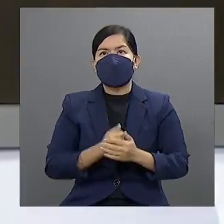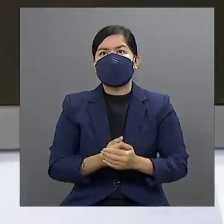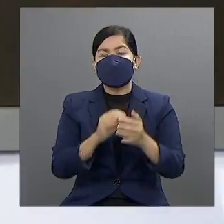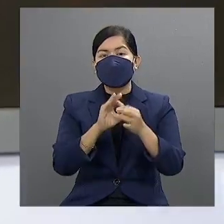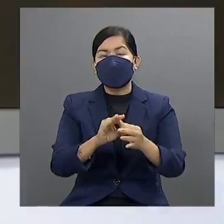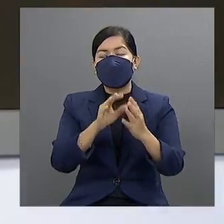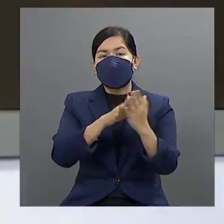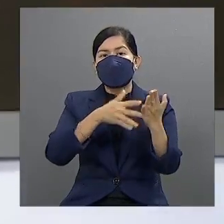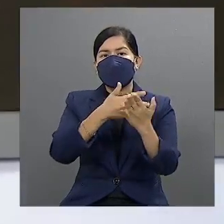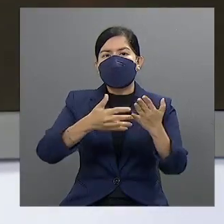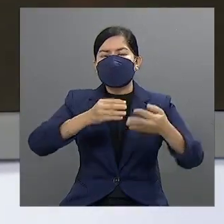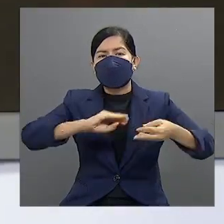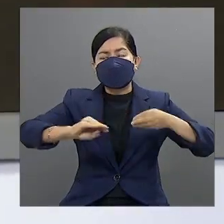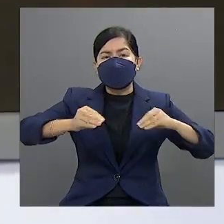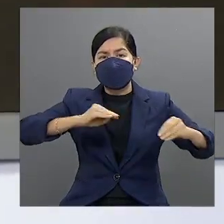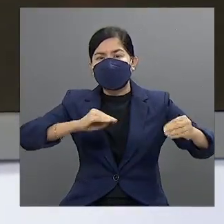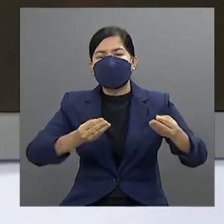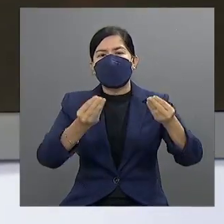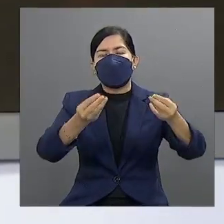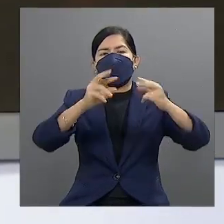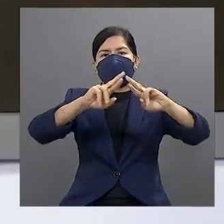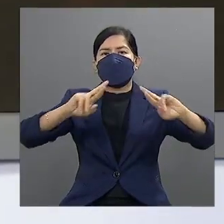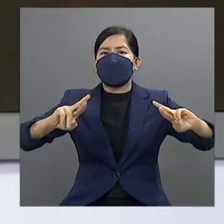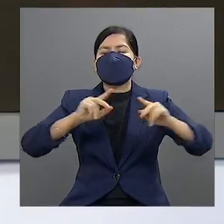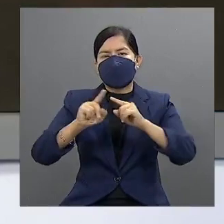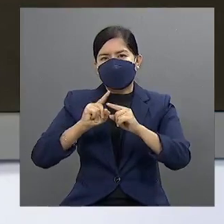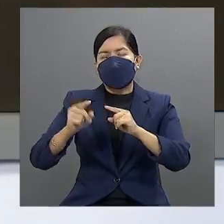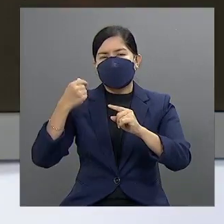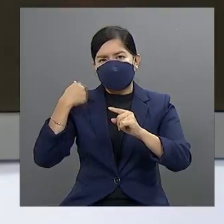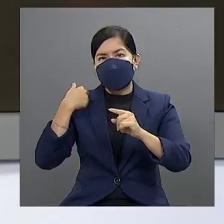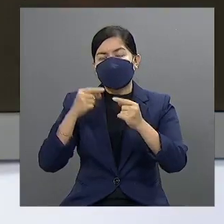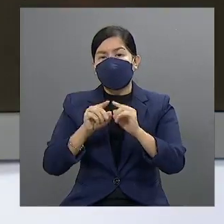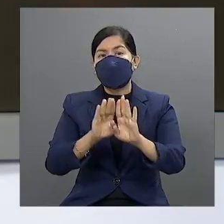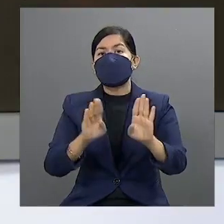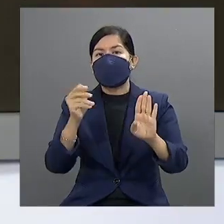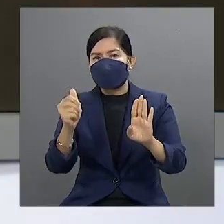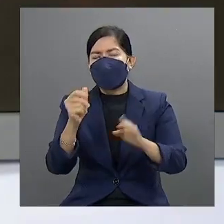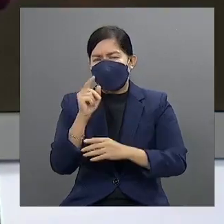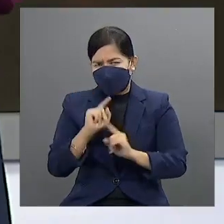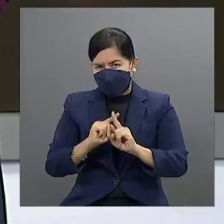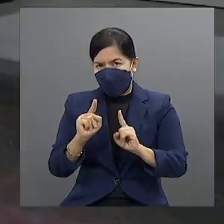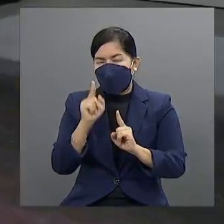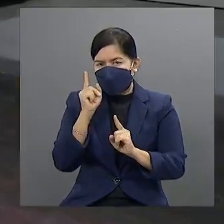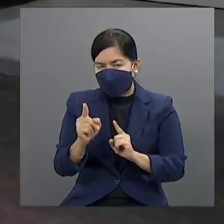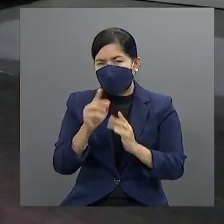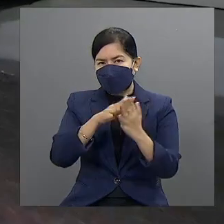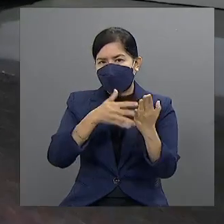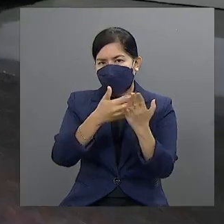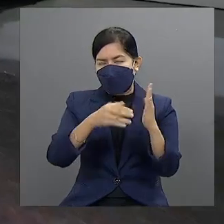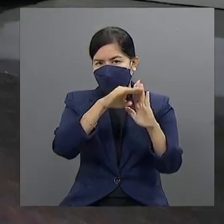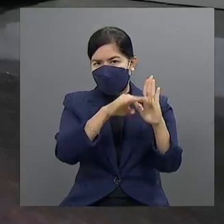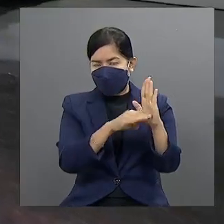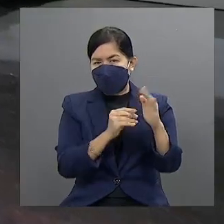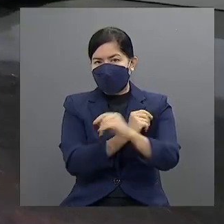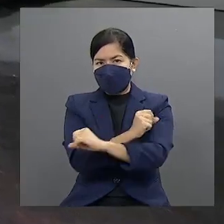านบันเทิงผับบาร์คาราโอเกะเนี่ยต้องดำเนินตามมาตรการโควิดฟรีเซตติ้งนะคะคุณพรวดีคุณจิราชาตาค่ะซึ่งถ้าหากว่าทำได้เนี่ยก็พร้อมที่